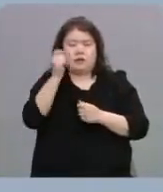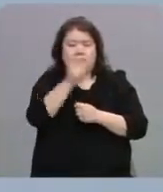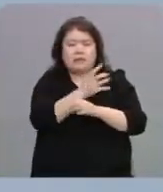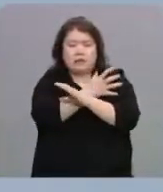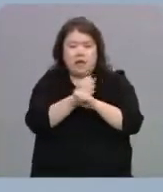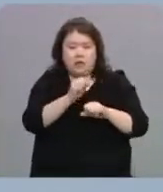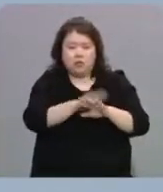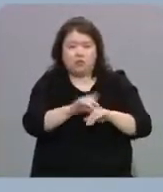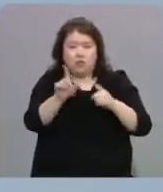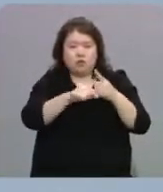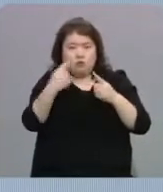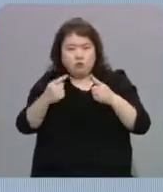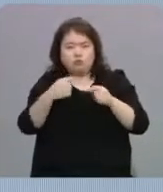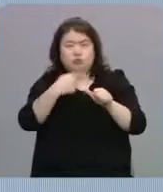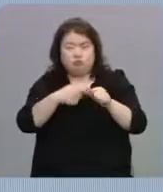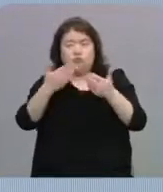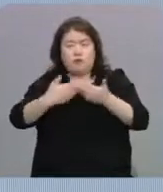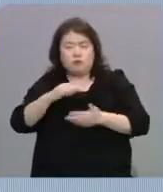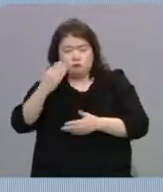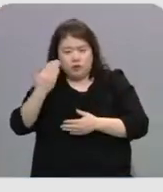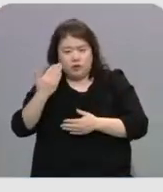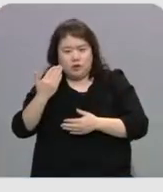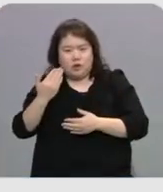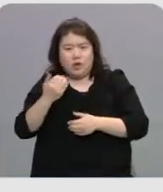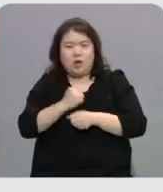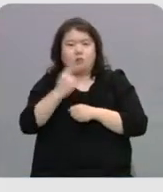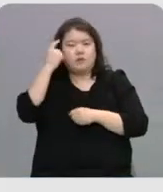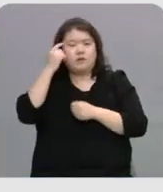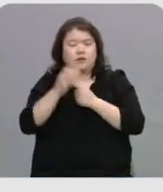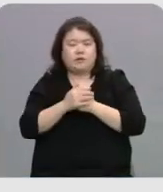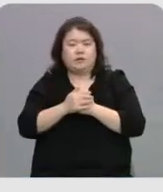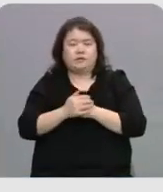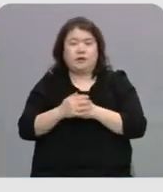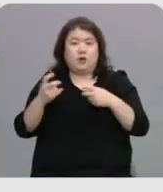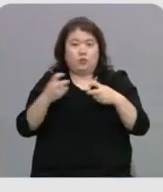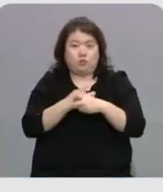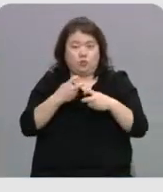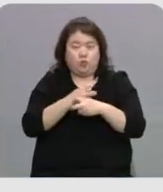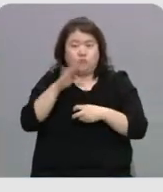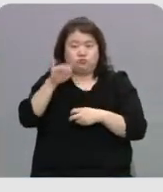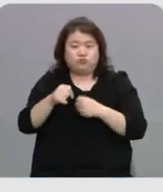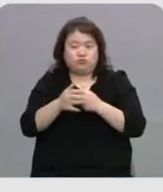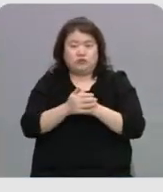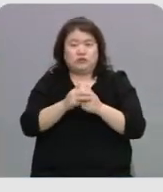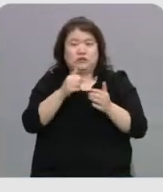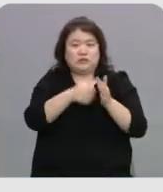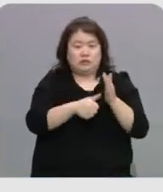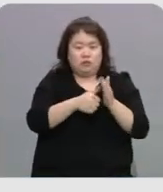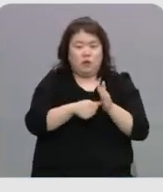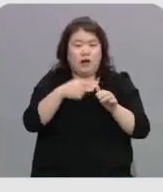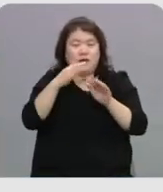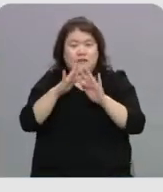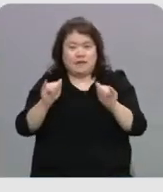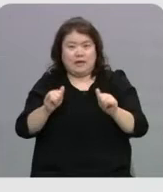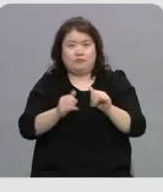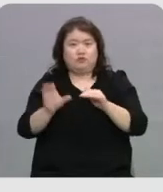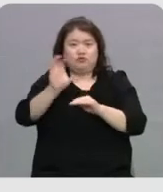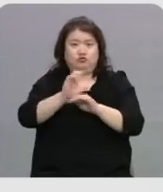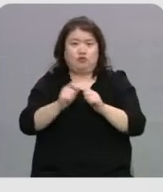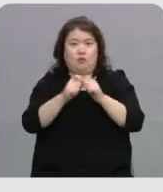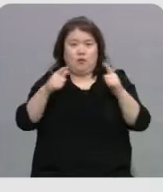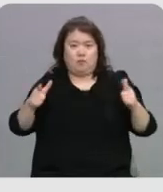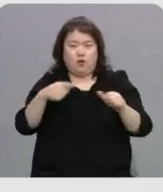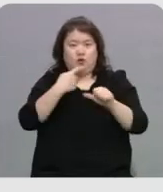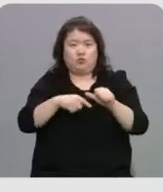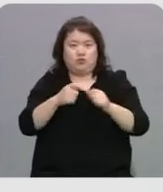정합 하던 들어와 다듬기 위해 있어야 합니까 국토교통부는 시설과 인력을 확보 에 올 상반기 안에 교육 인원을 늘릴 수